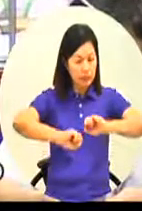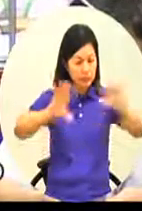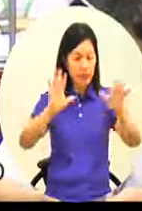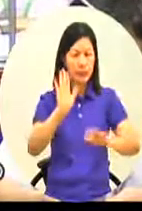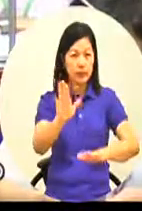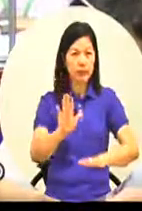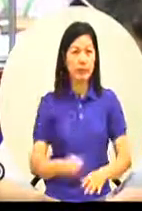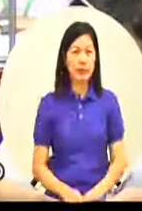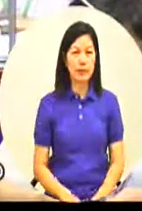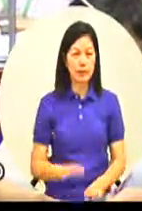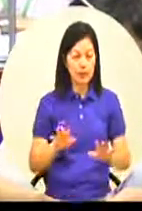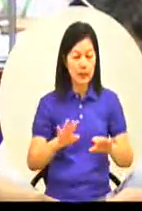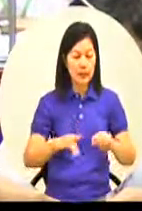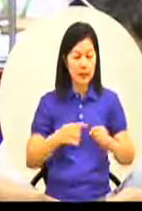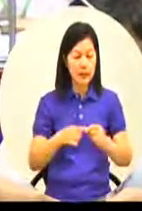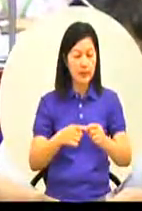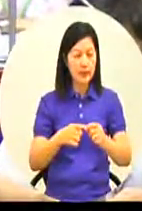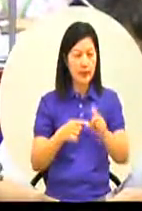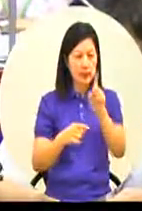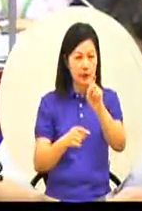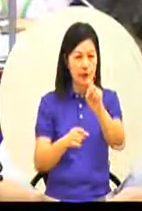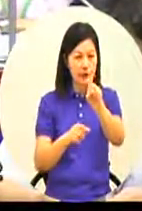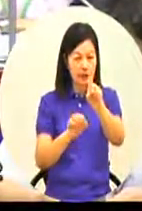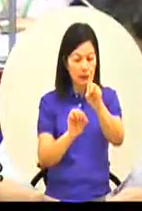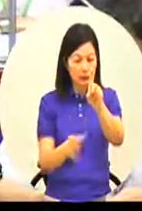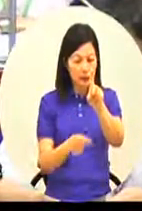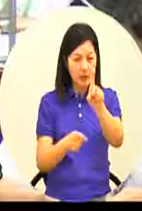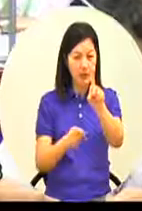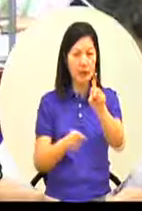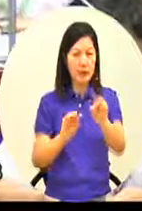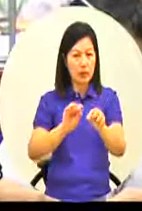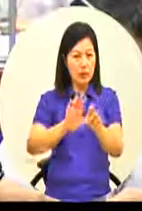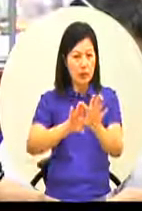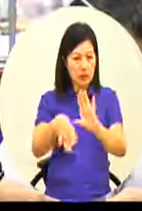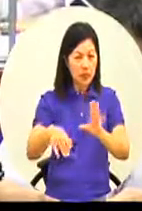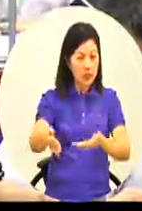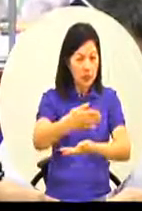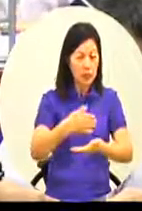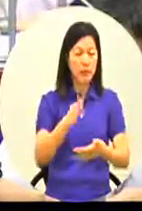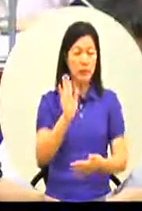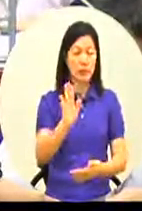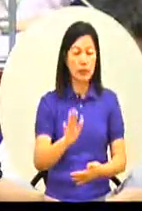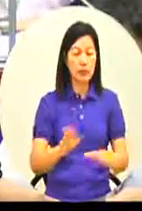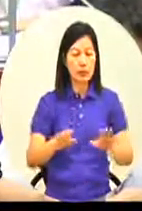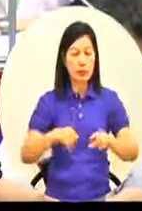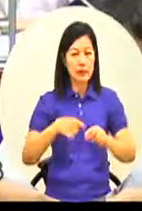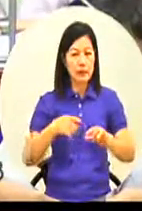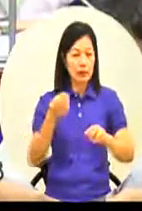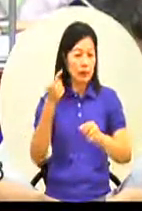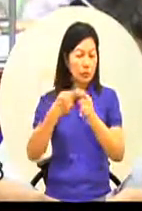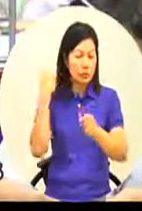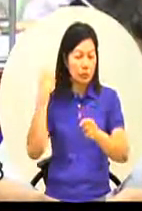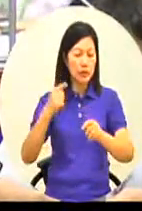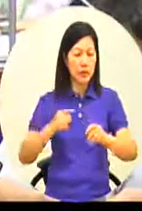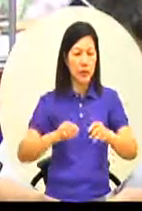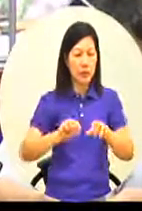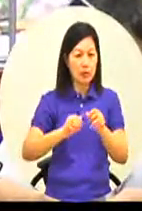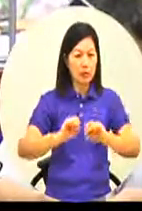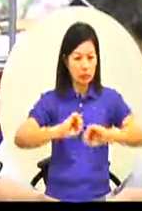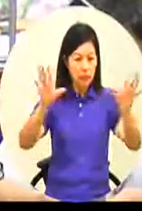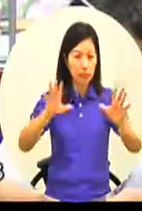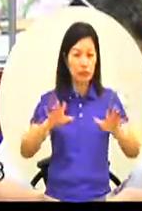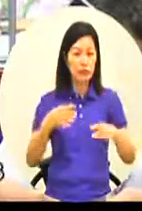讲今年地价税是今年的十一月较扣的，所以伫个旧年发布新闻的时阵，啊，甲今年公告地价